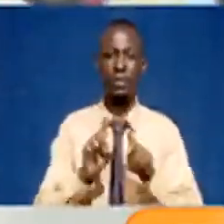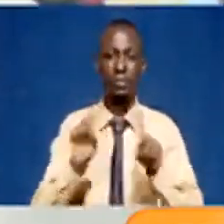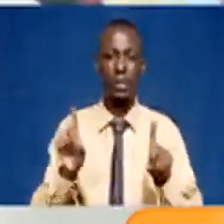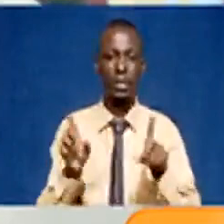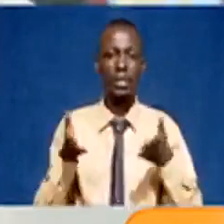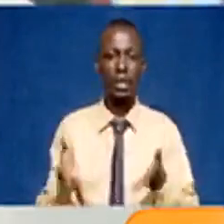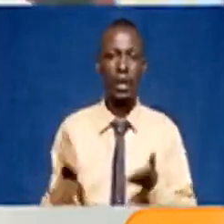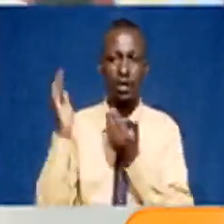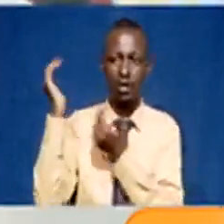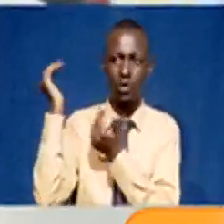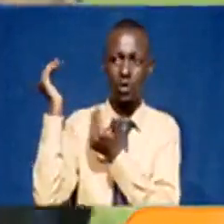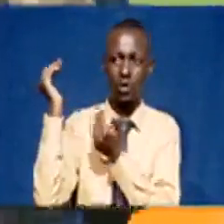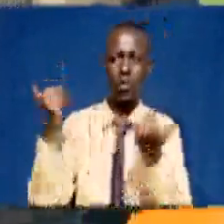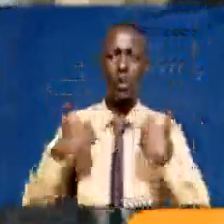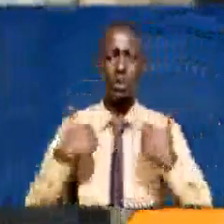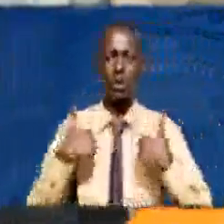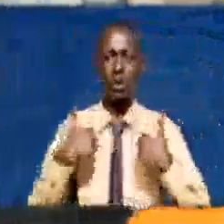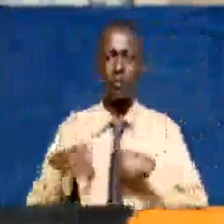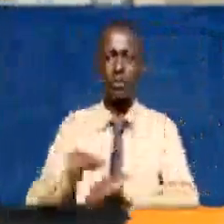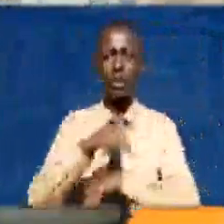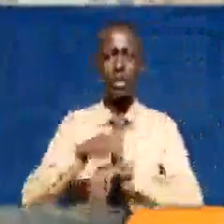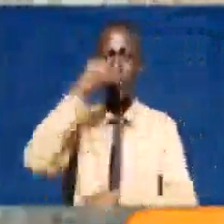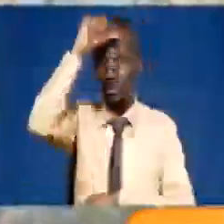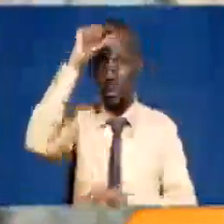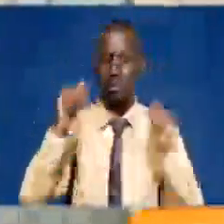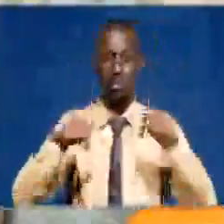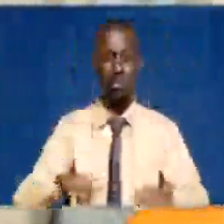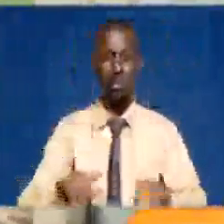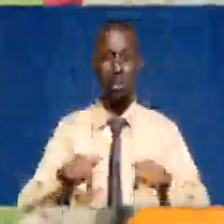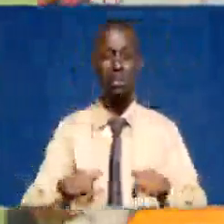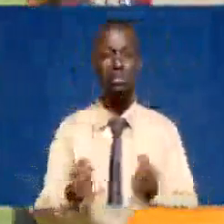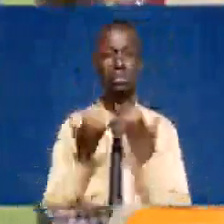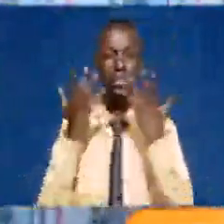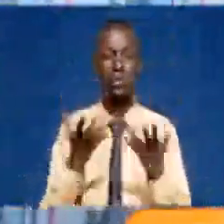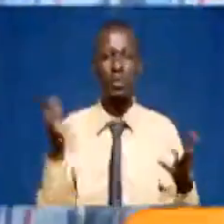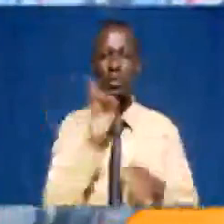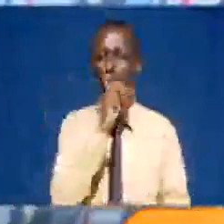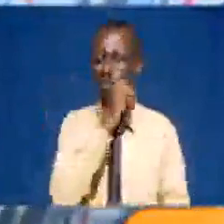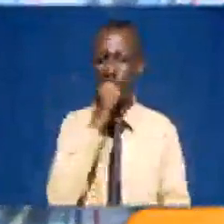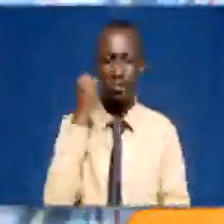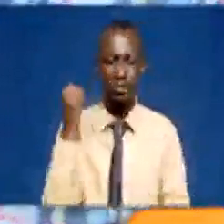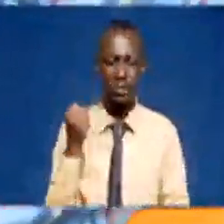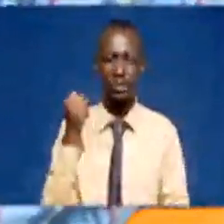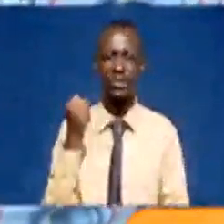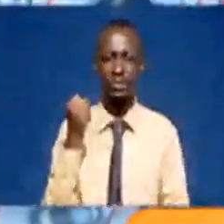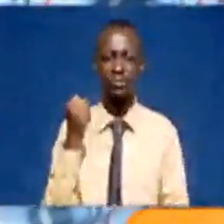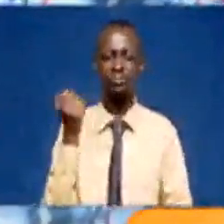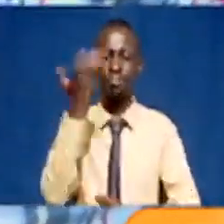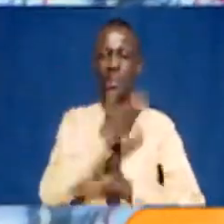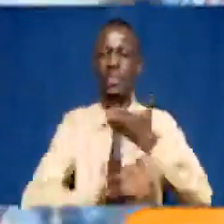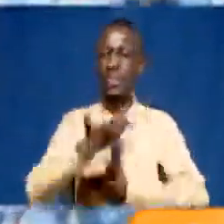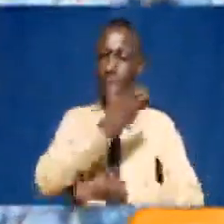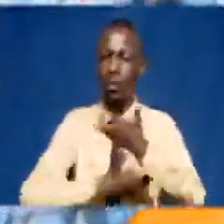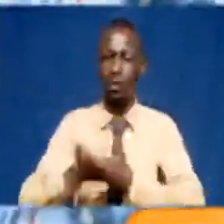matumaini unaonekana kuangaza. Serikali kuu hii leo imejitokeza kimasomaso na kutoa hakikisho kuwa uchumi